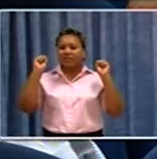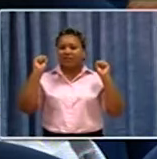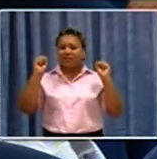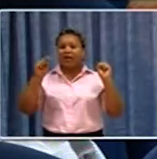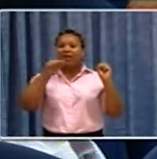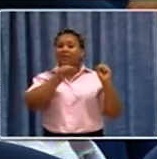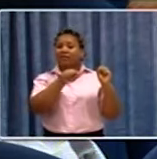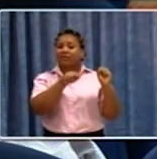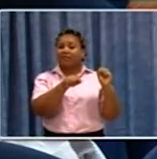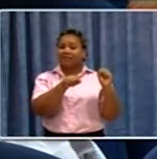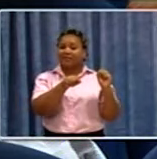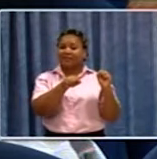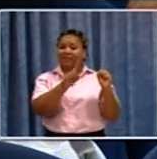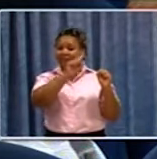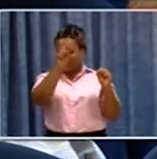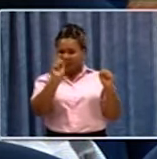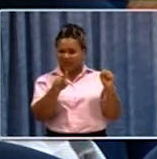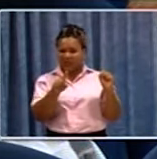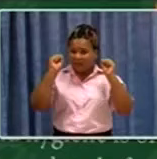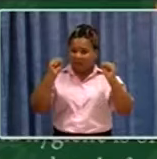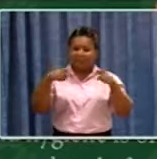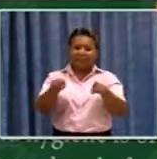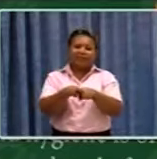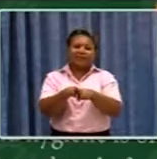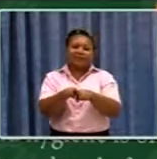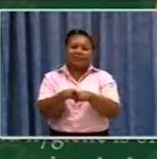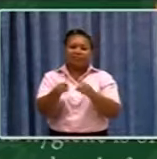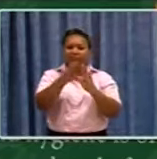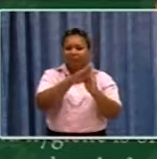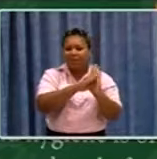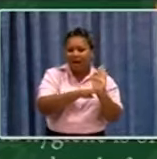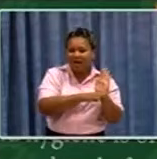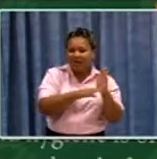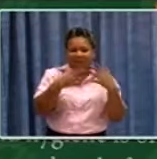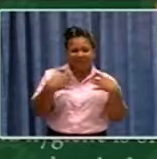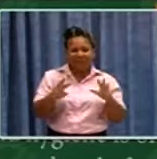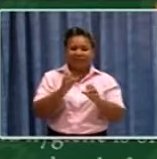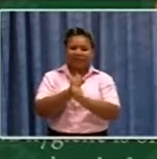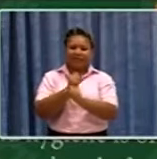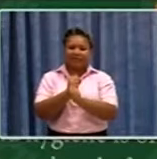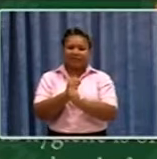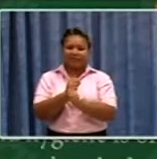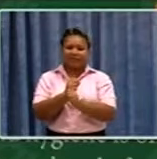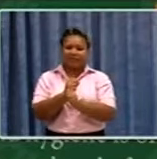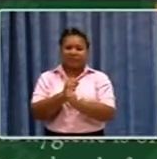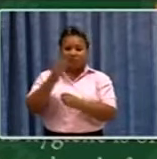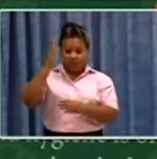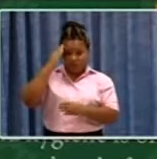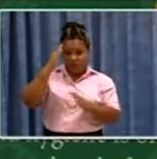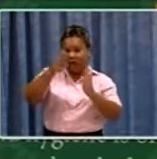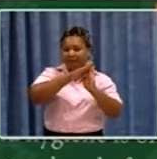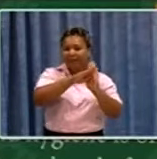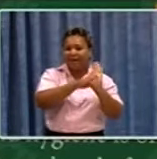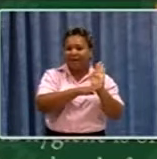Garde distance moyen pour marcher dans business petit ici. Est-ce que les départements séparés à part qui ben les autres formes de transport, ils savent faire bon